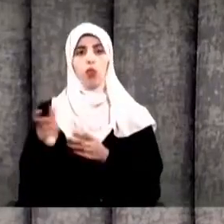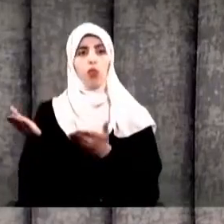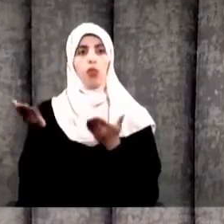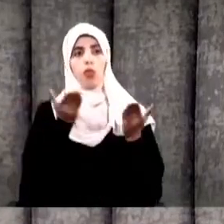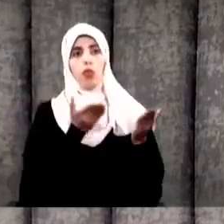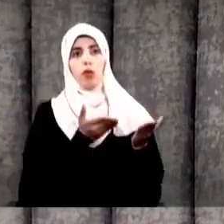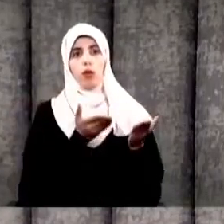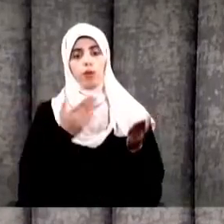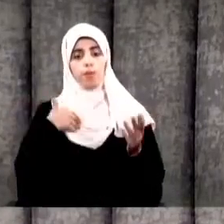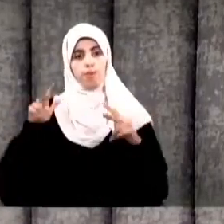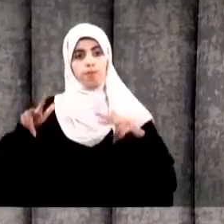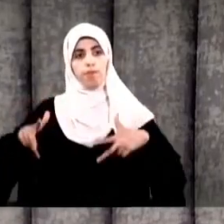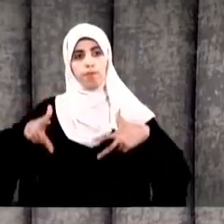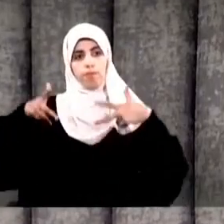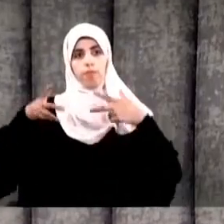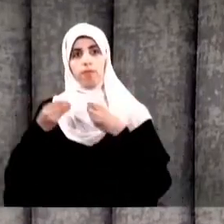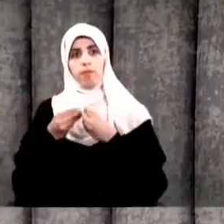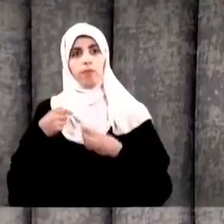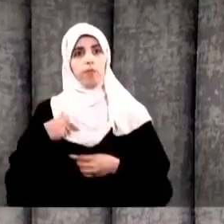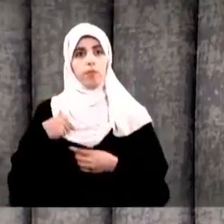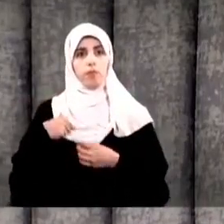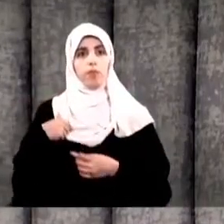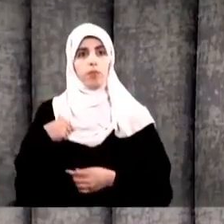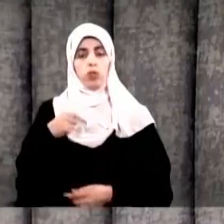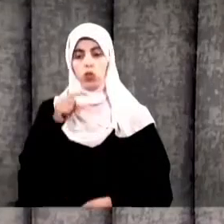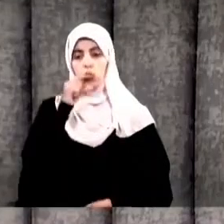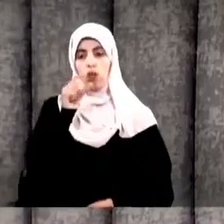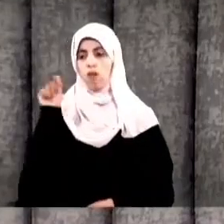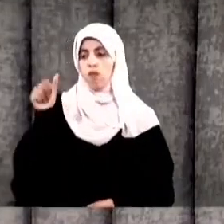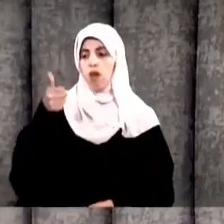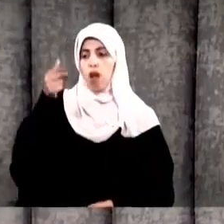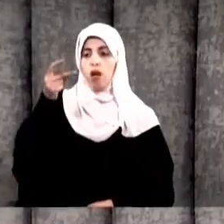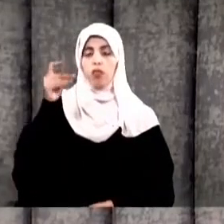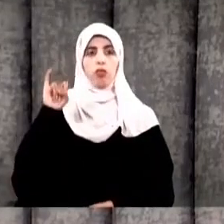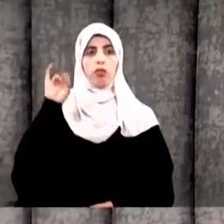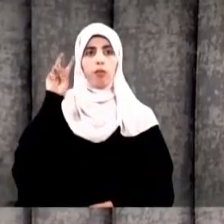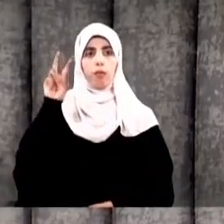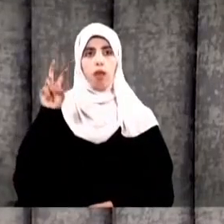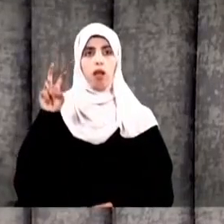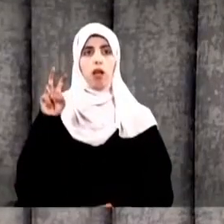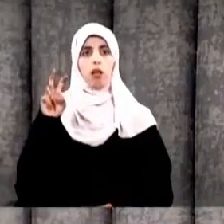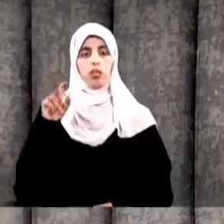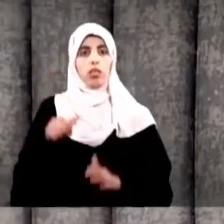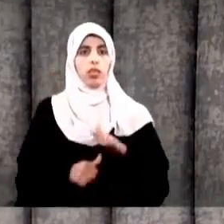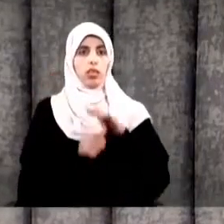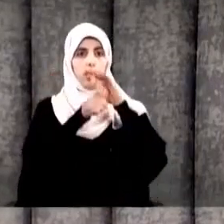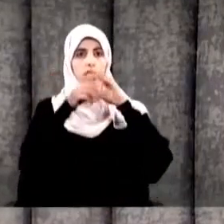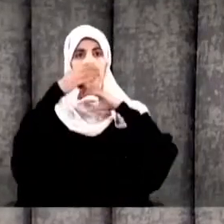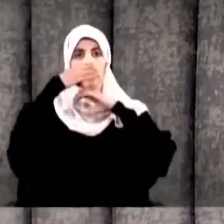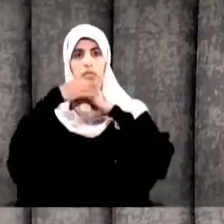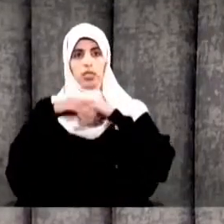ضيفتي الكريمة عبر هذا الاتصال المرئي. تنضم معنا الدكتورة فاطمة بنت محمد اليعقوبية،